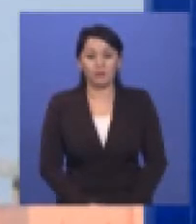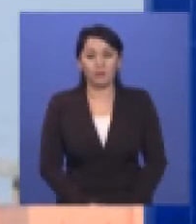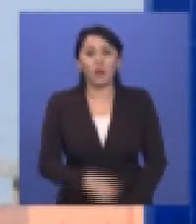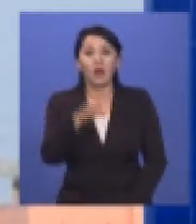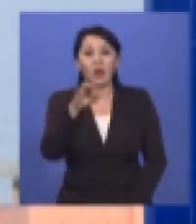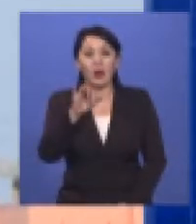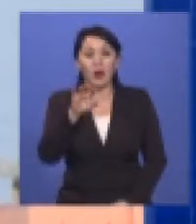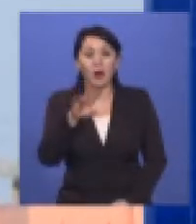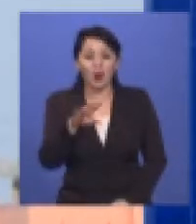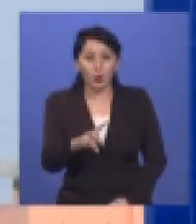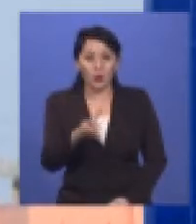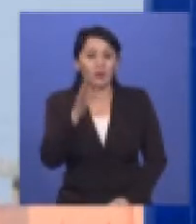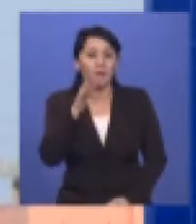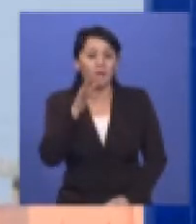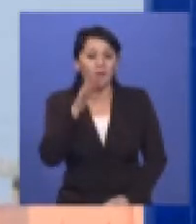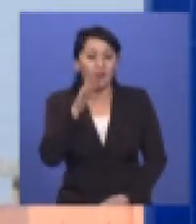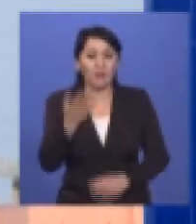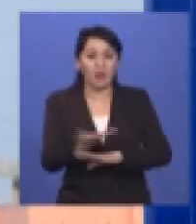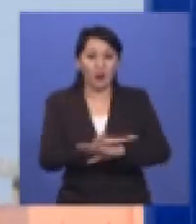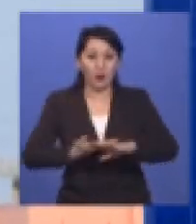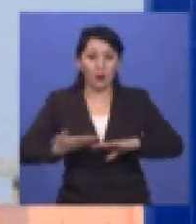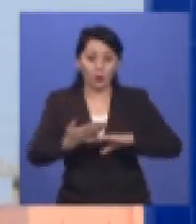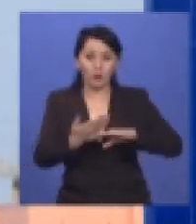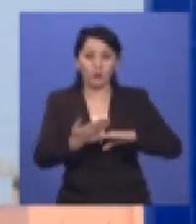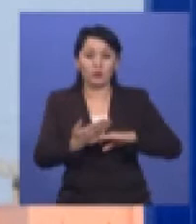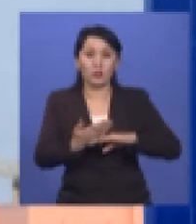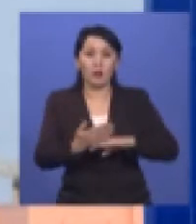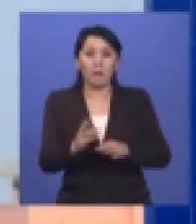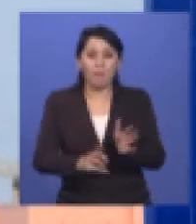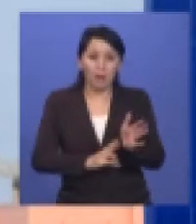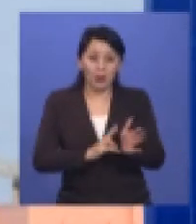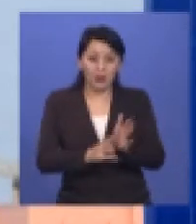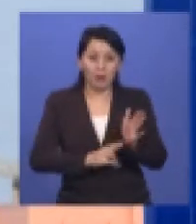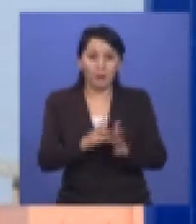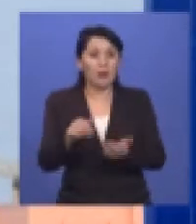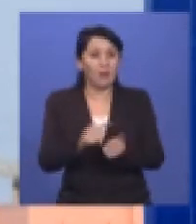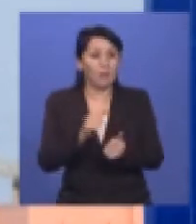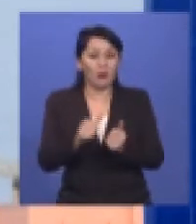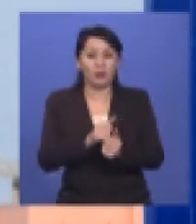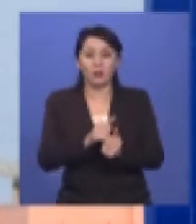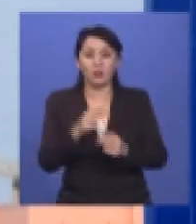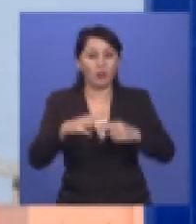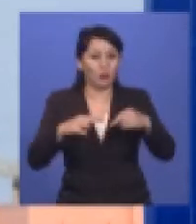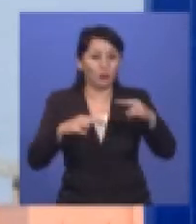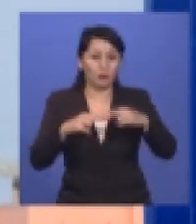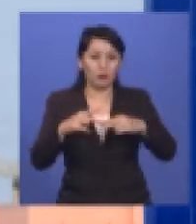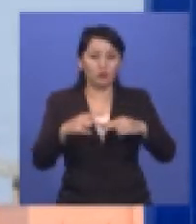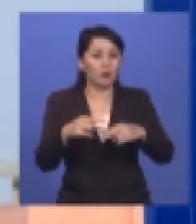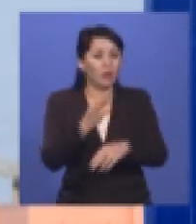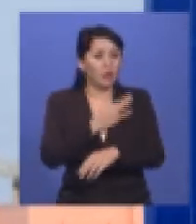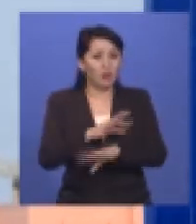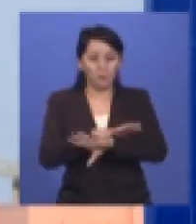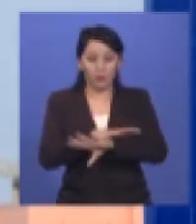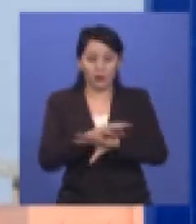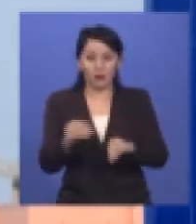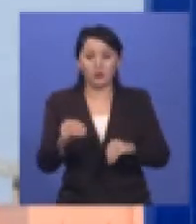Картон мен тақтайлар уақытша төселді. Бұл көпір темір жолдың үстімен өткендіктен, қиыршық тас пен басқа да құрылыс материалдары жолға түспеу үшін